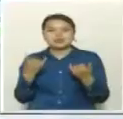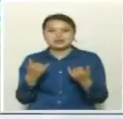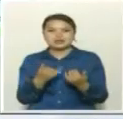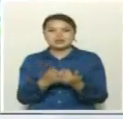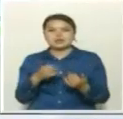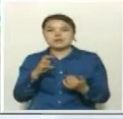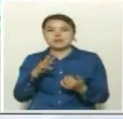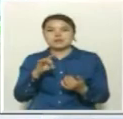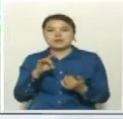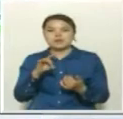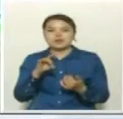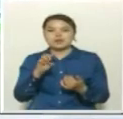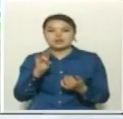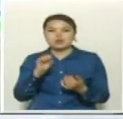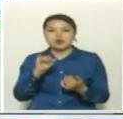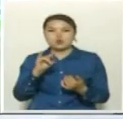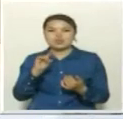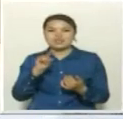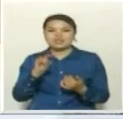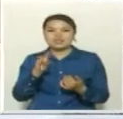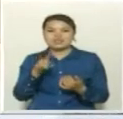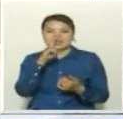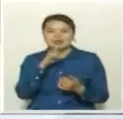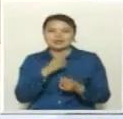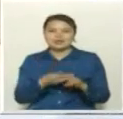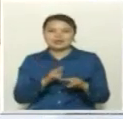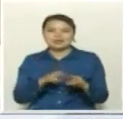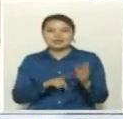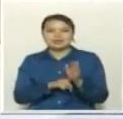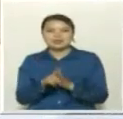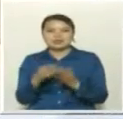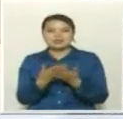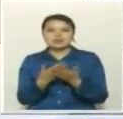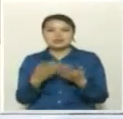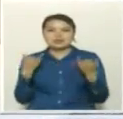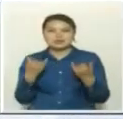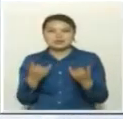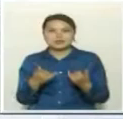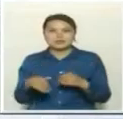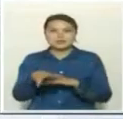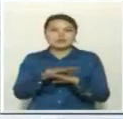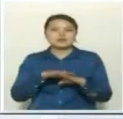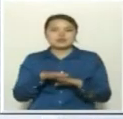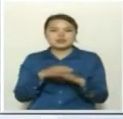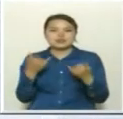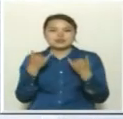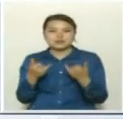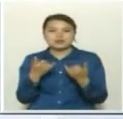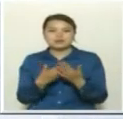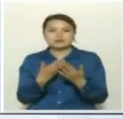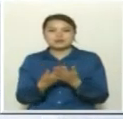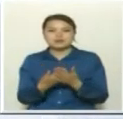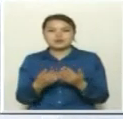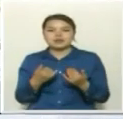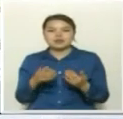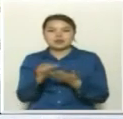тоқтаған болатын. Сондықтан еңбек иммигранттарына рұқсат пен жеке сәйкестендіру нөмірін беру, ел аумағынан тыс жерлерге тұрақты тұруға шығу